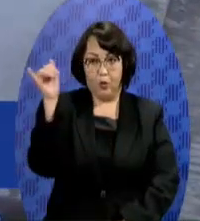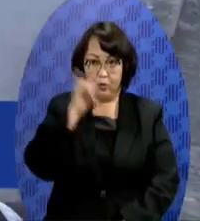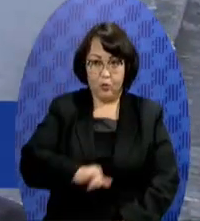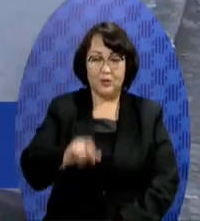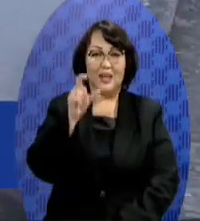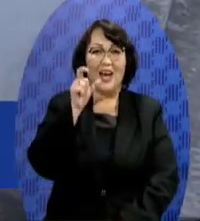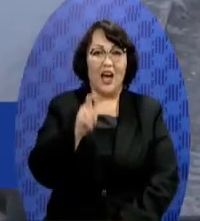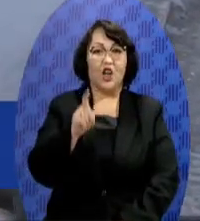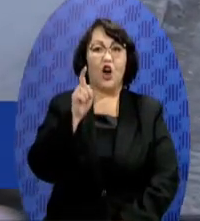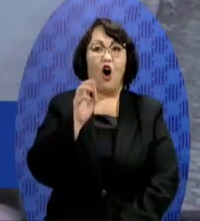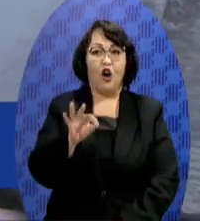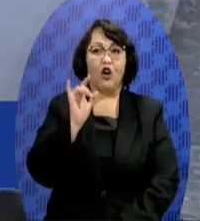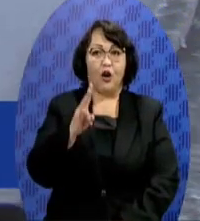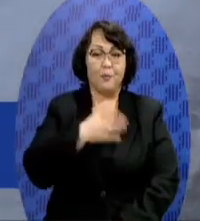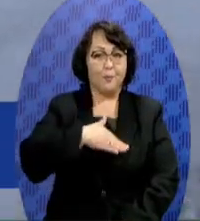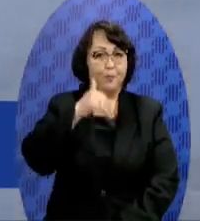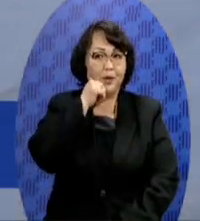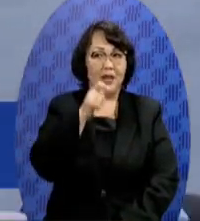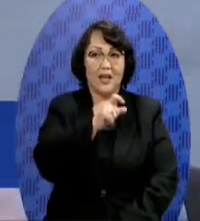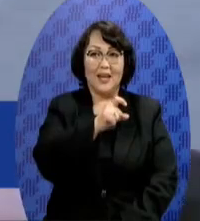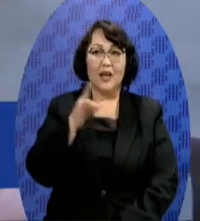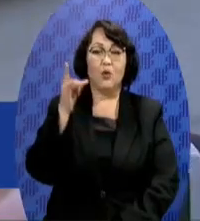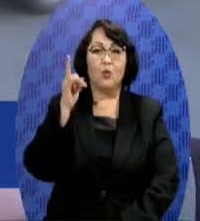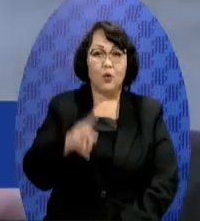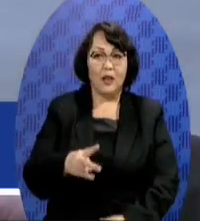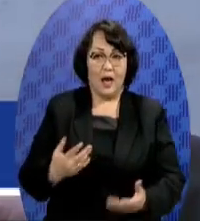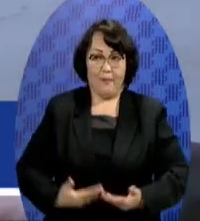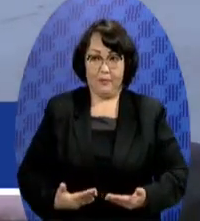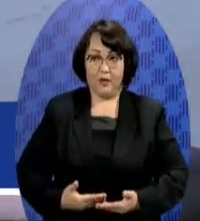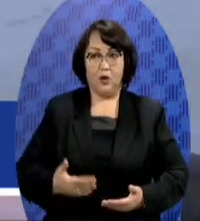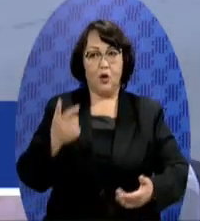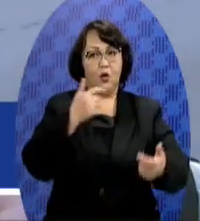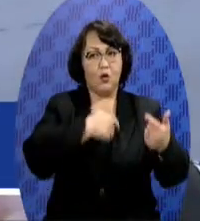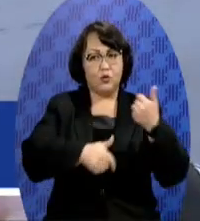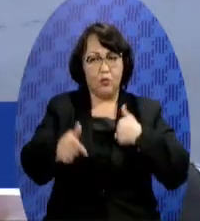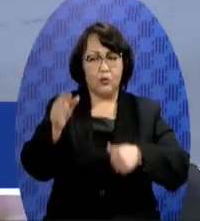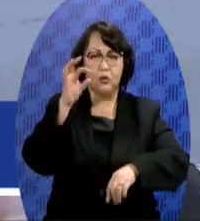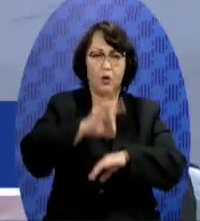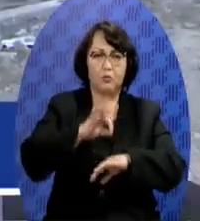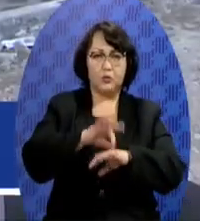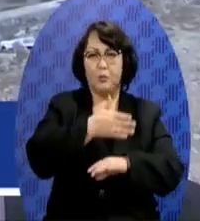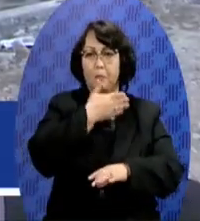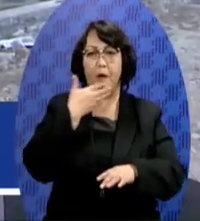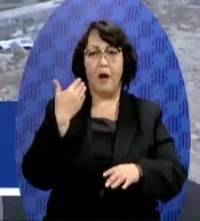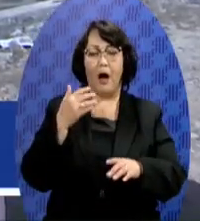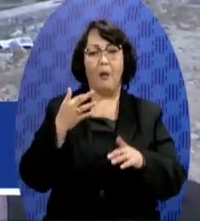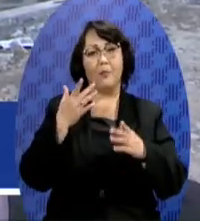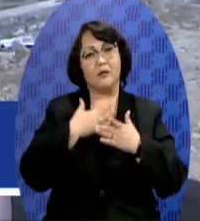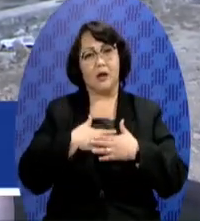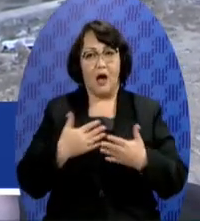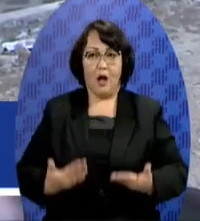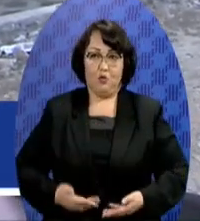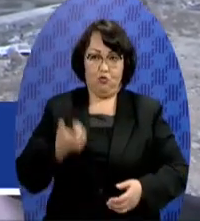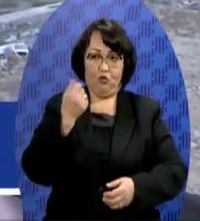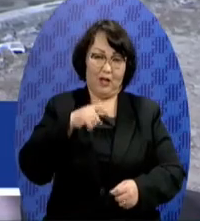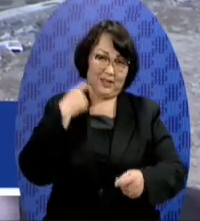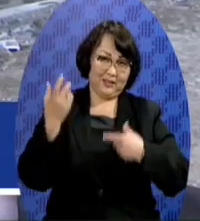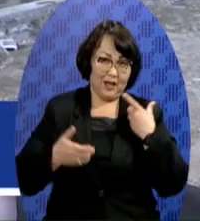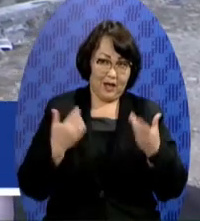амьдрах. Тэгэл өвчин зовлонгоо инх тунхай явал тэгэл бадж жаргал шүү дээ. Ах дүү